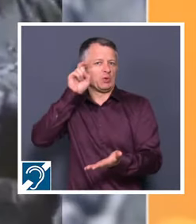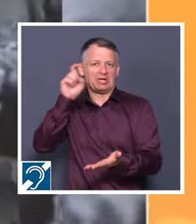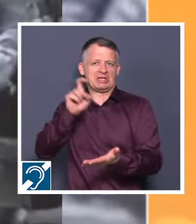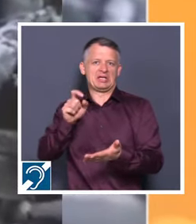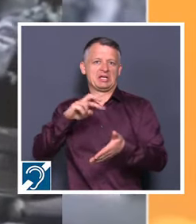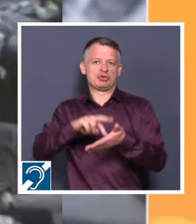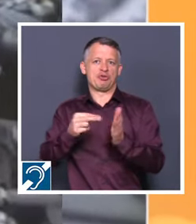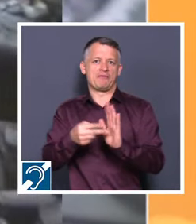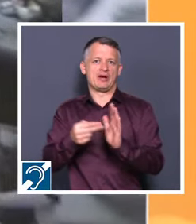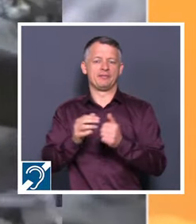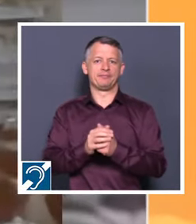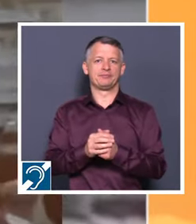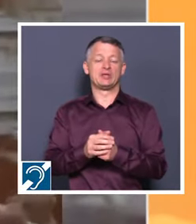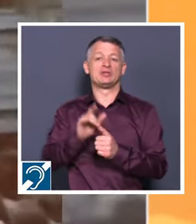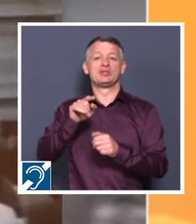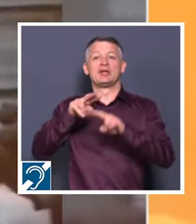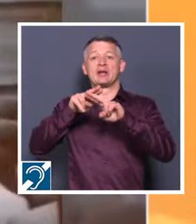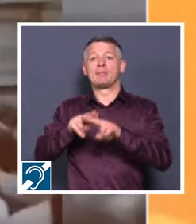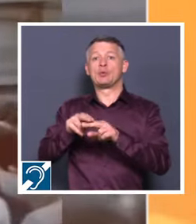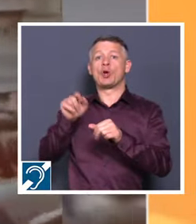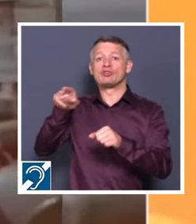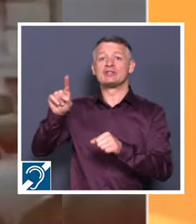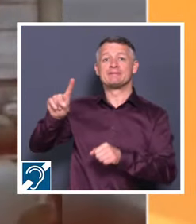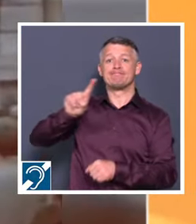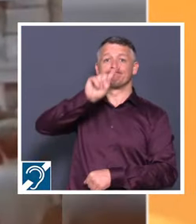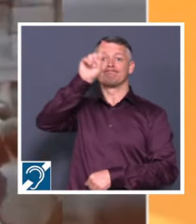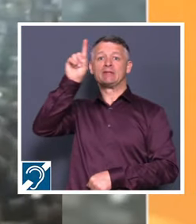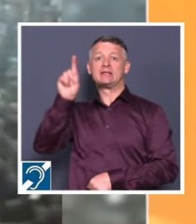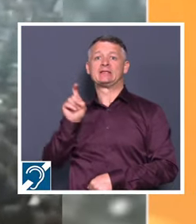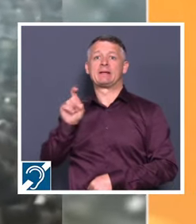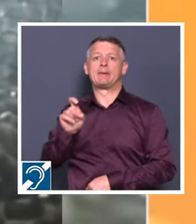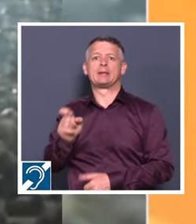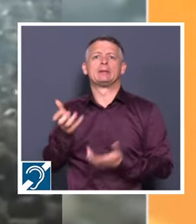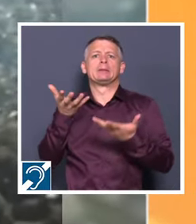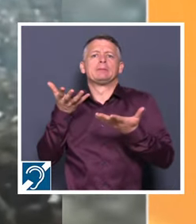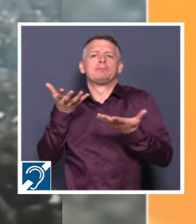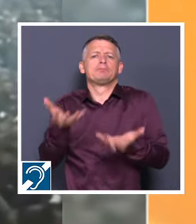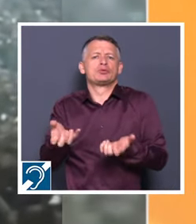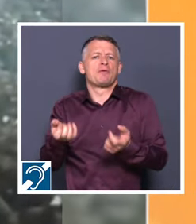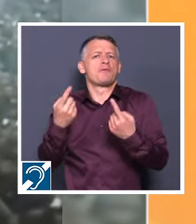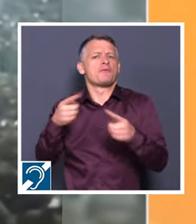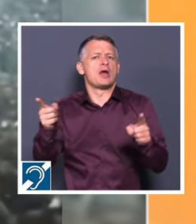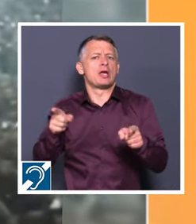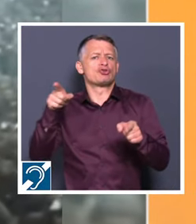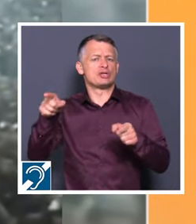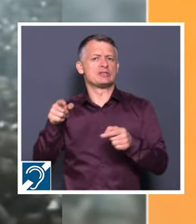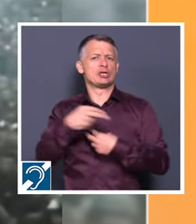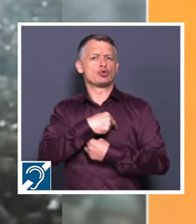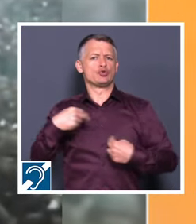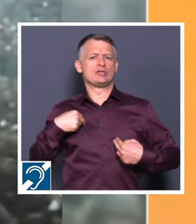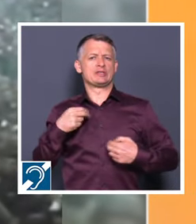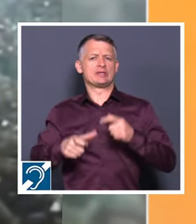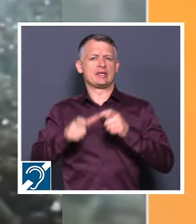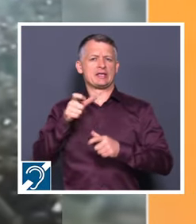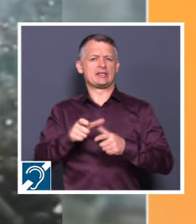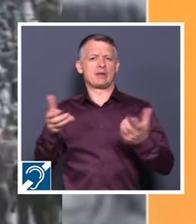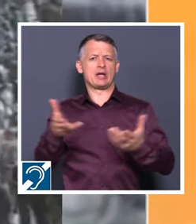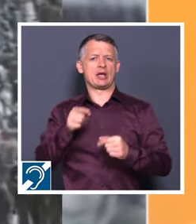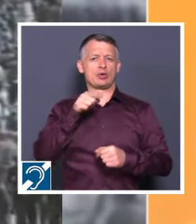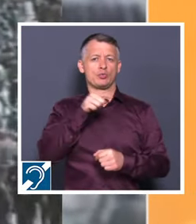oarecum cu acest semn al întrebării în ce măsură această justiție despre care